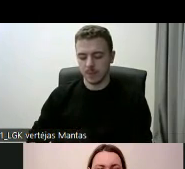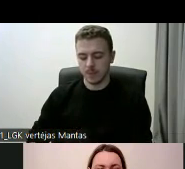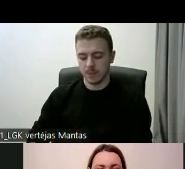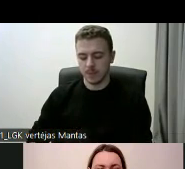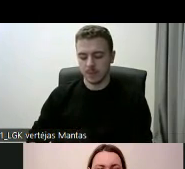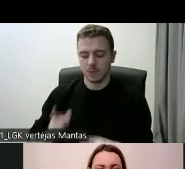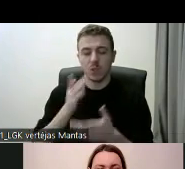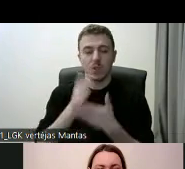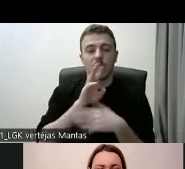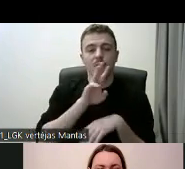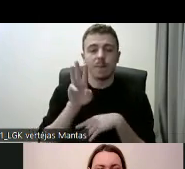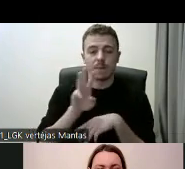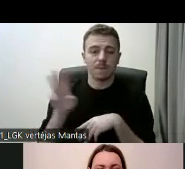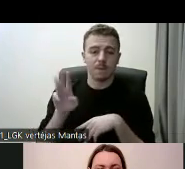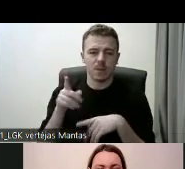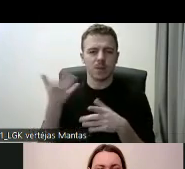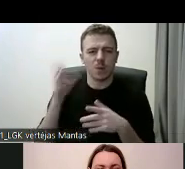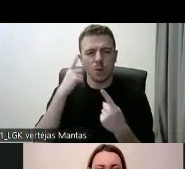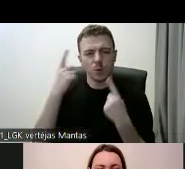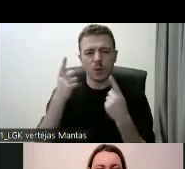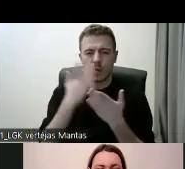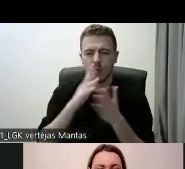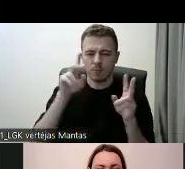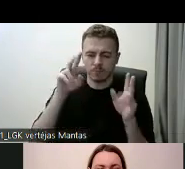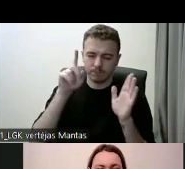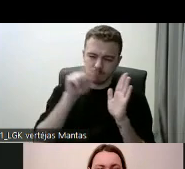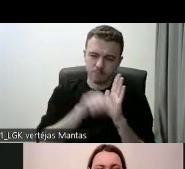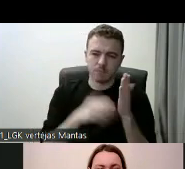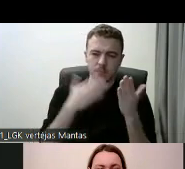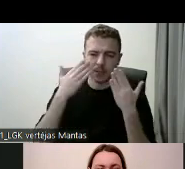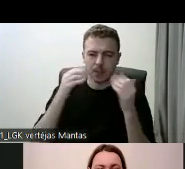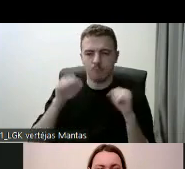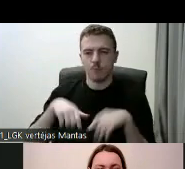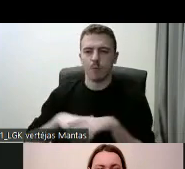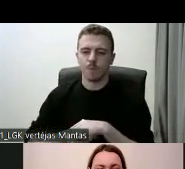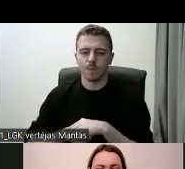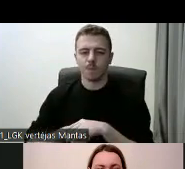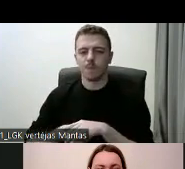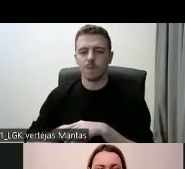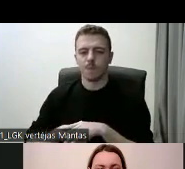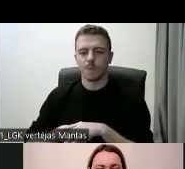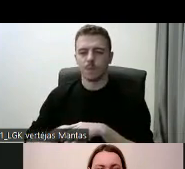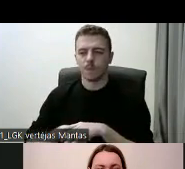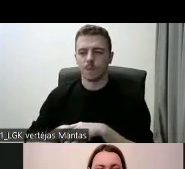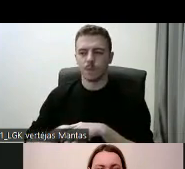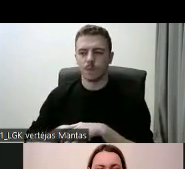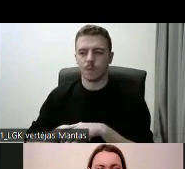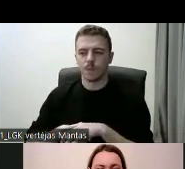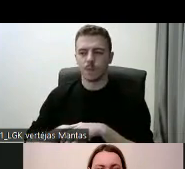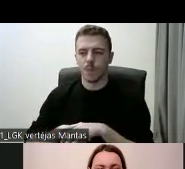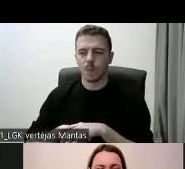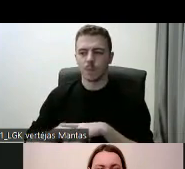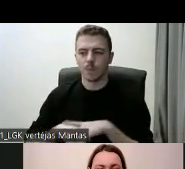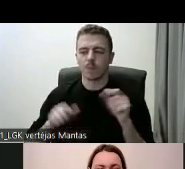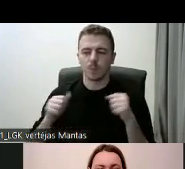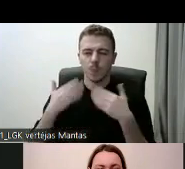svetainės, kuriuose pateikiama daugiau idėjų ir jūs galite pasiskaityti. Ir čia galite pasiskaityti apie